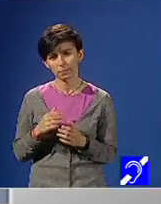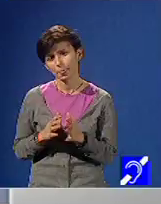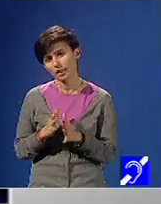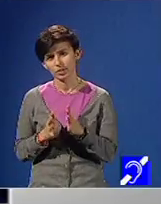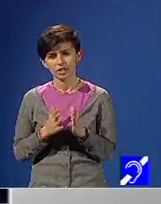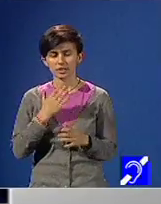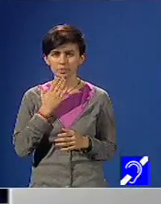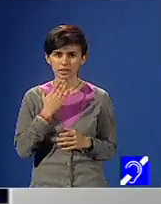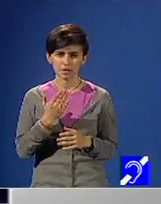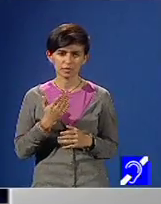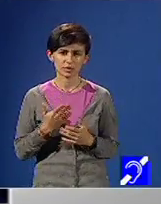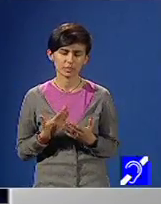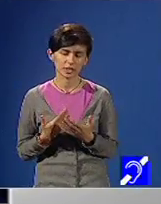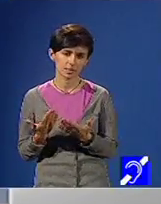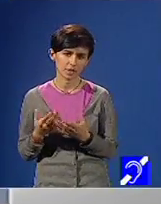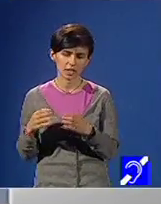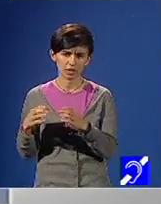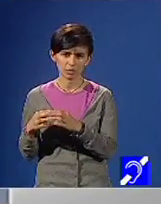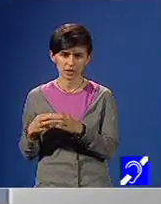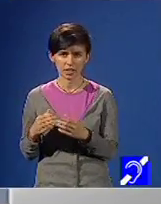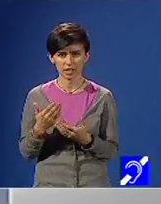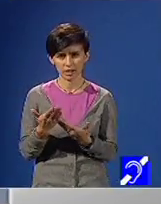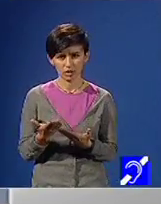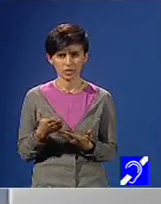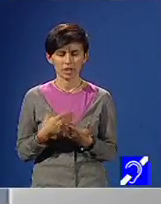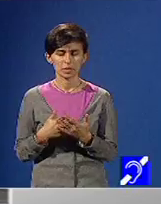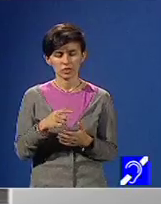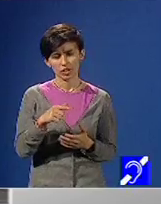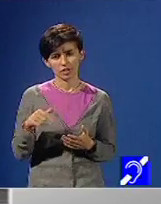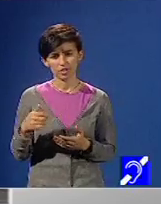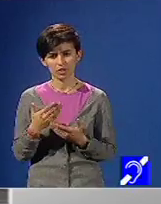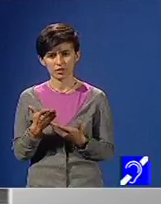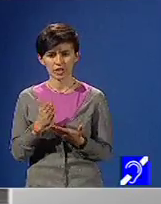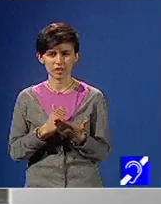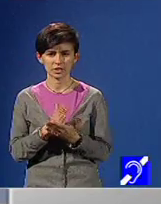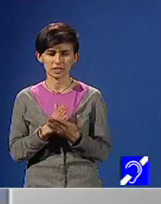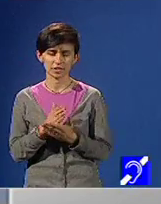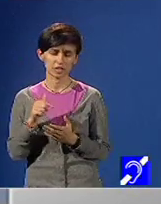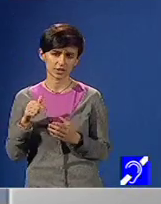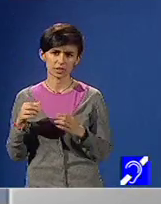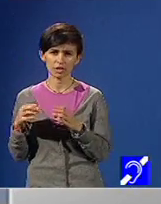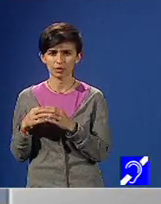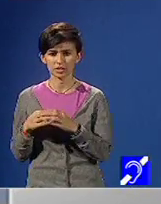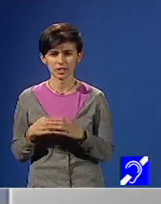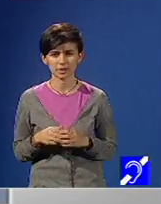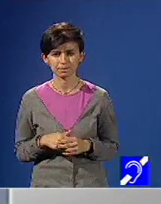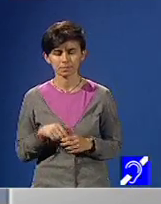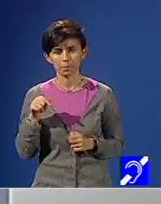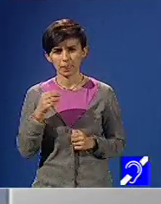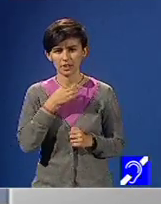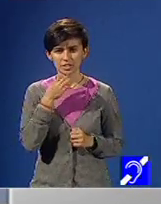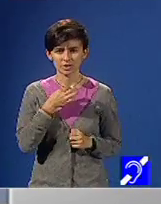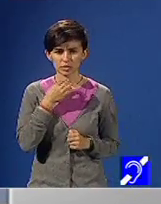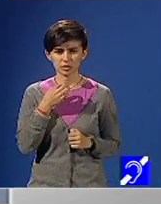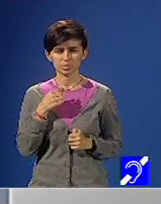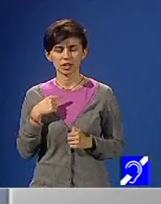care comunitatea îl aduce pentru că voi oferiți astfel de servicii în comunitate și știu că tu întotdeauna spui lucrul acesta, tu ești